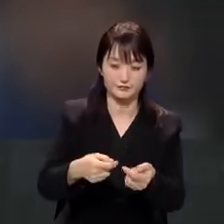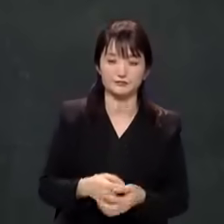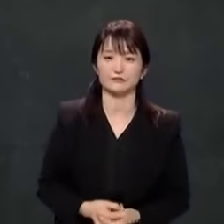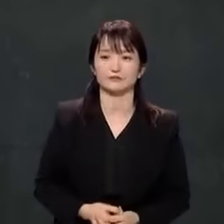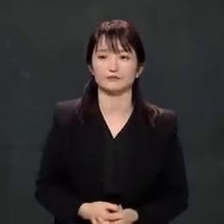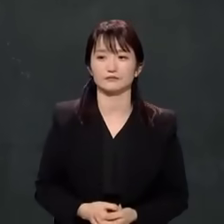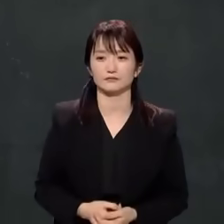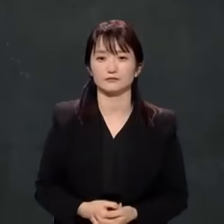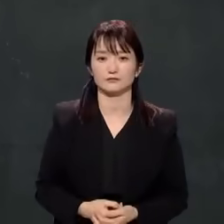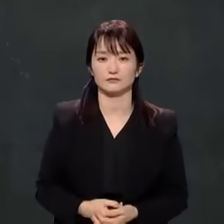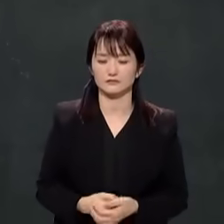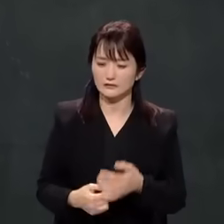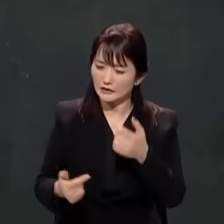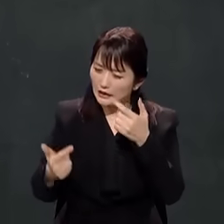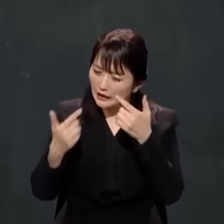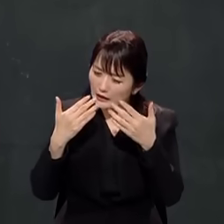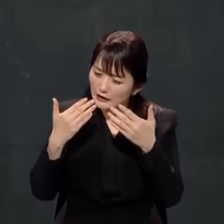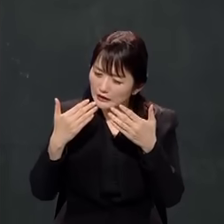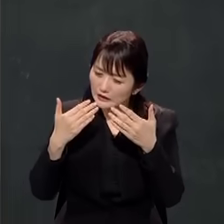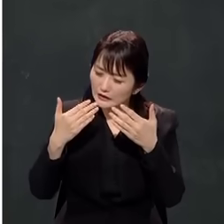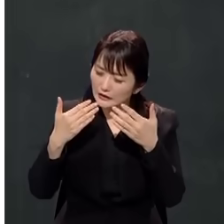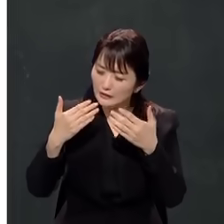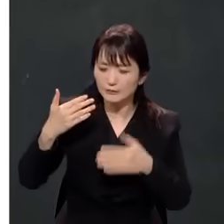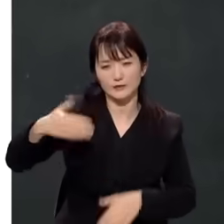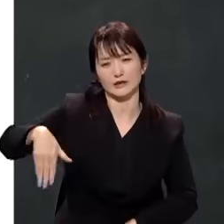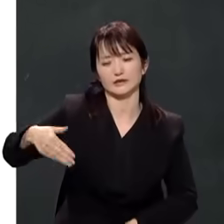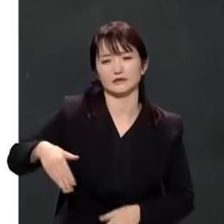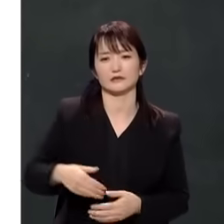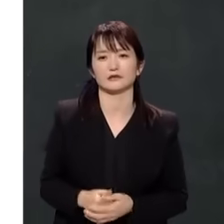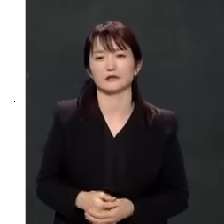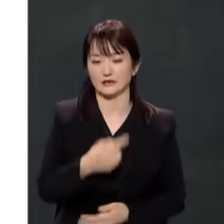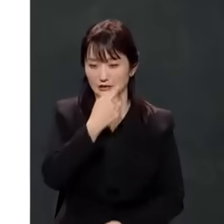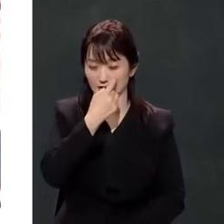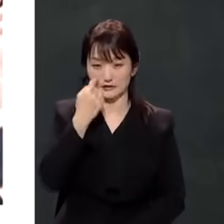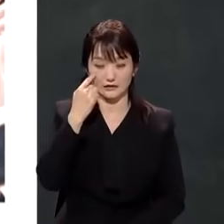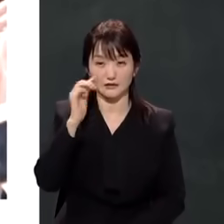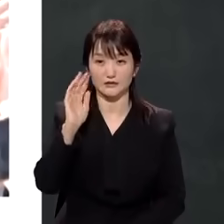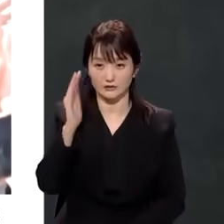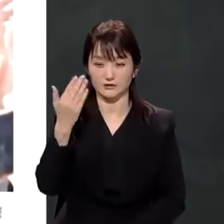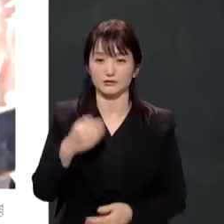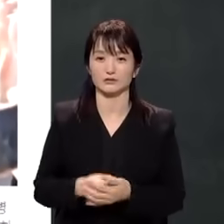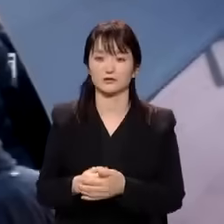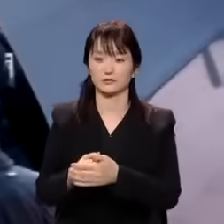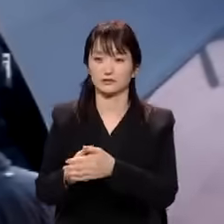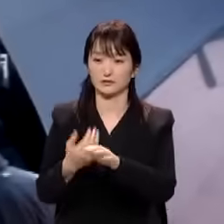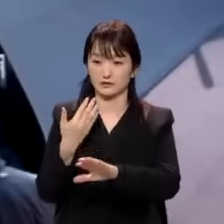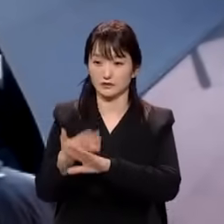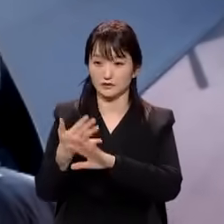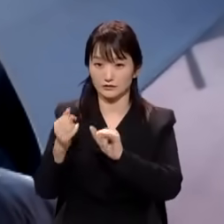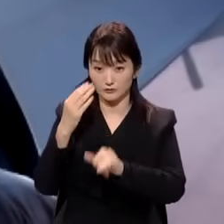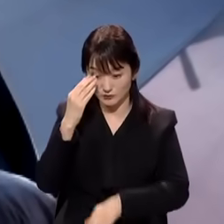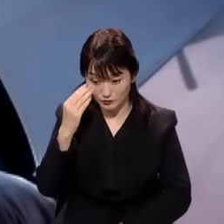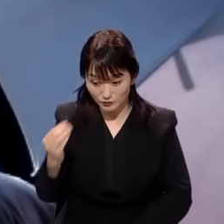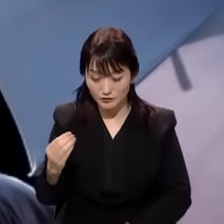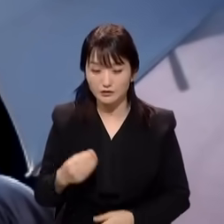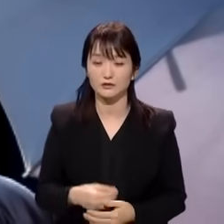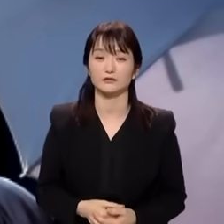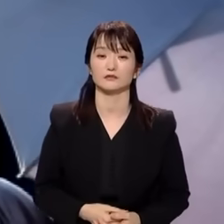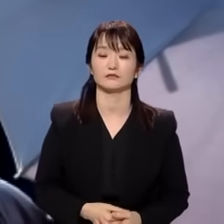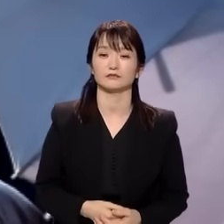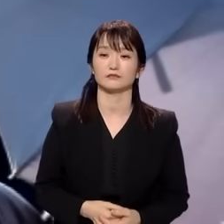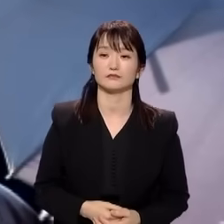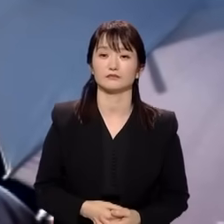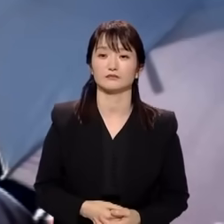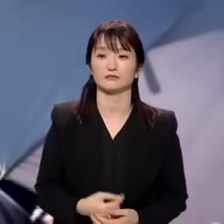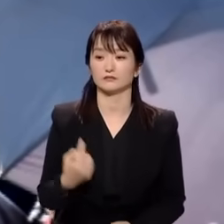아직 확실하지는 않기 때문에 확인을 해봐야겠지만 다른 시민들도 목격을 했다라는 증언들이 좀 있습니다. 다만 어제는 그런 어떤